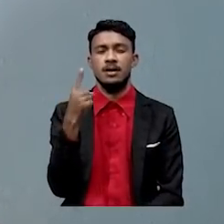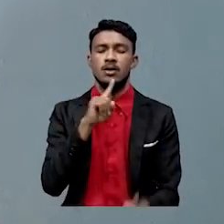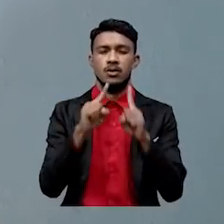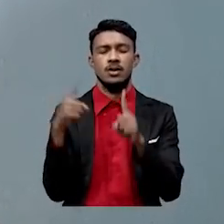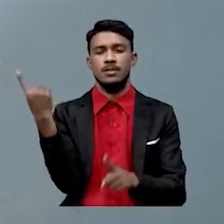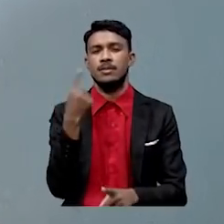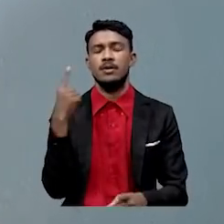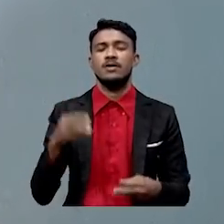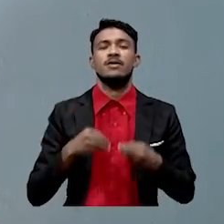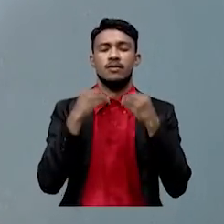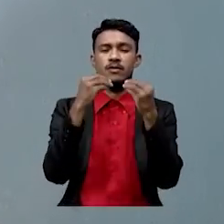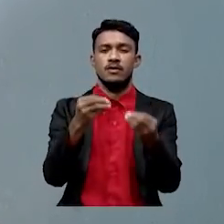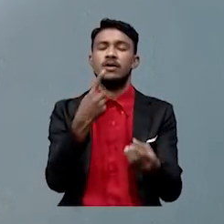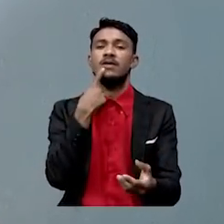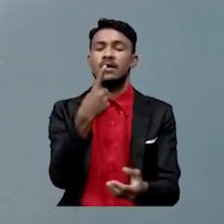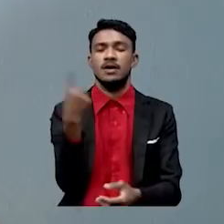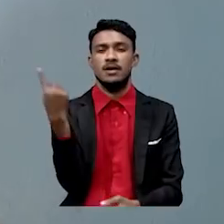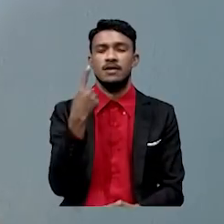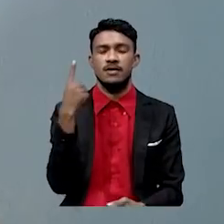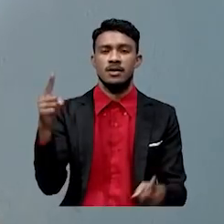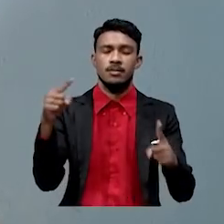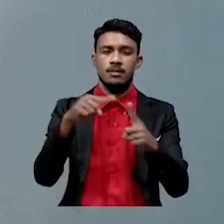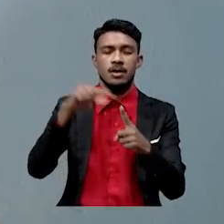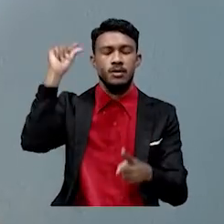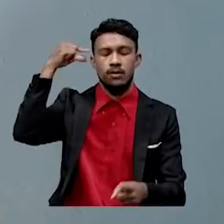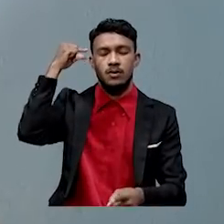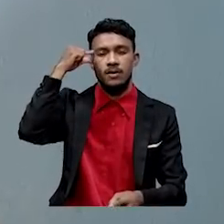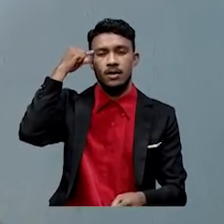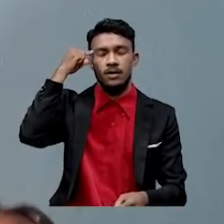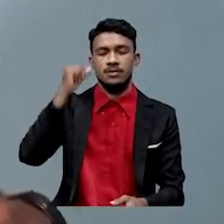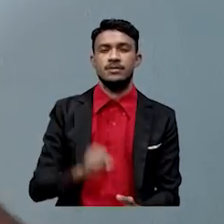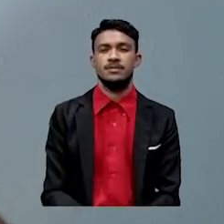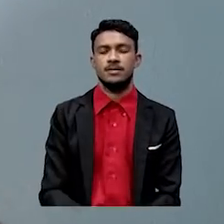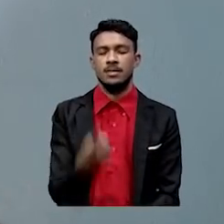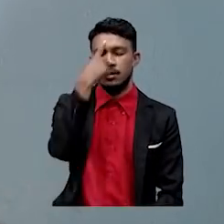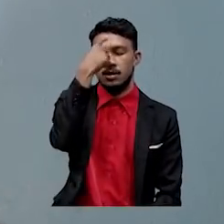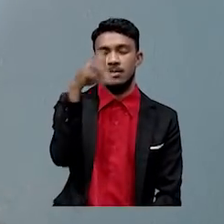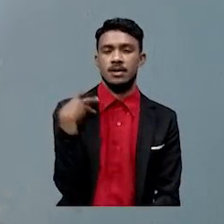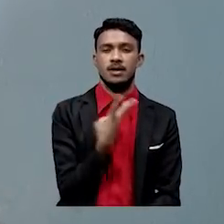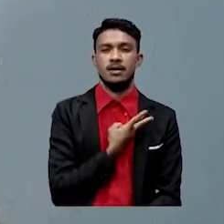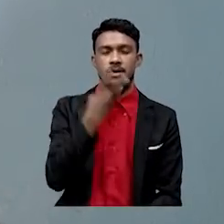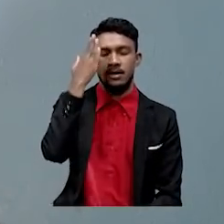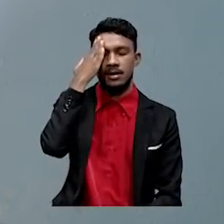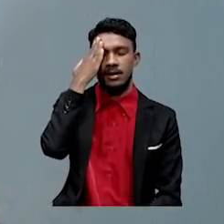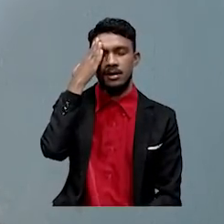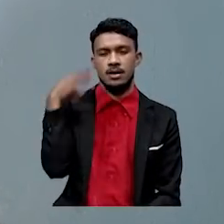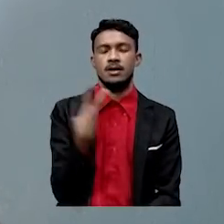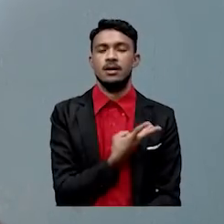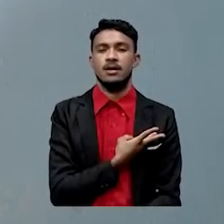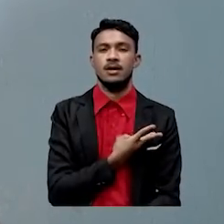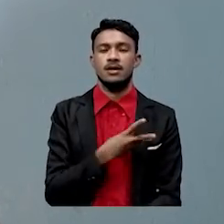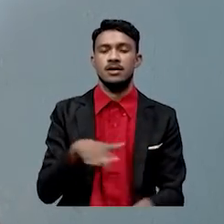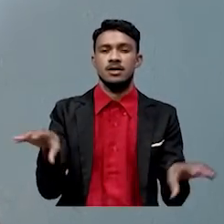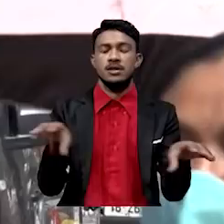hato bebek ba iha parte governo tambe tatene kata itania